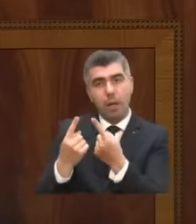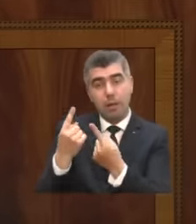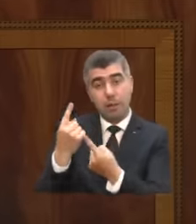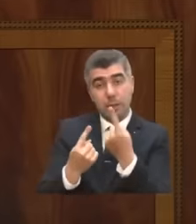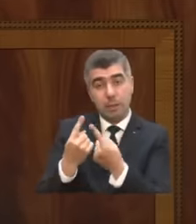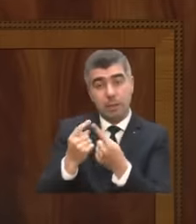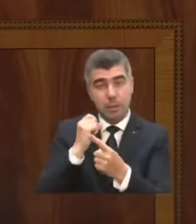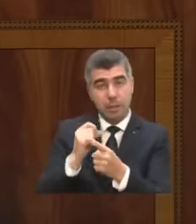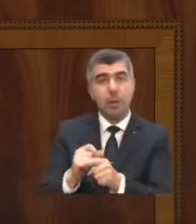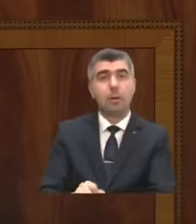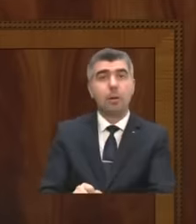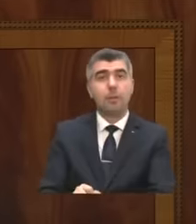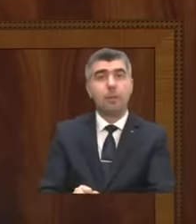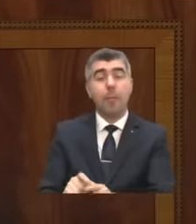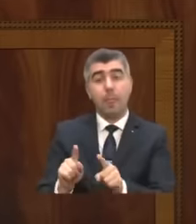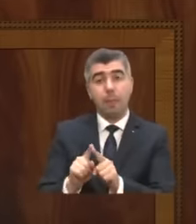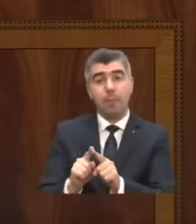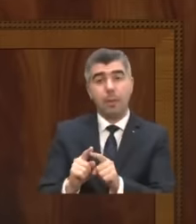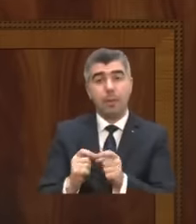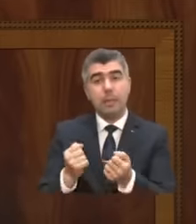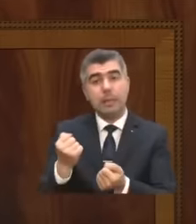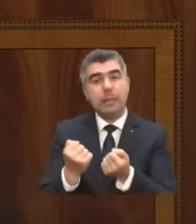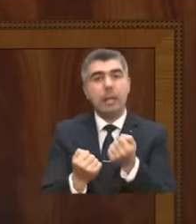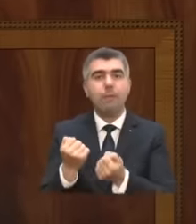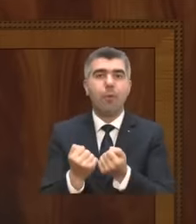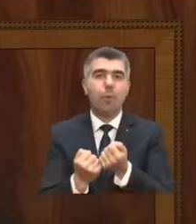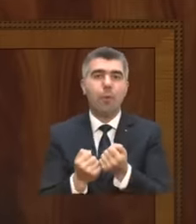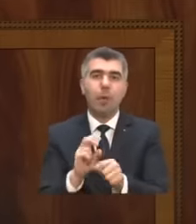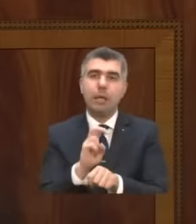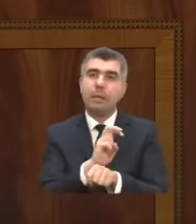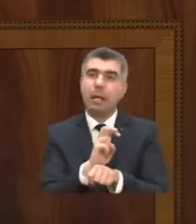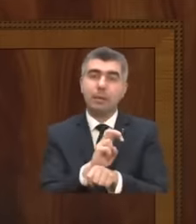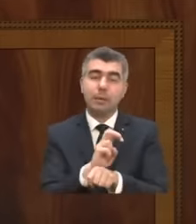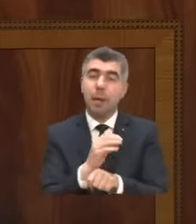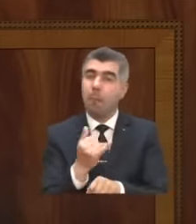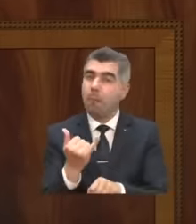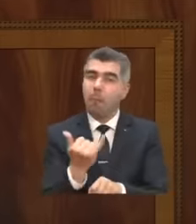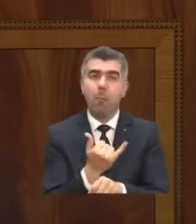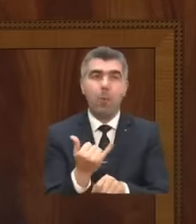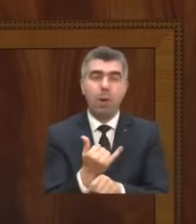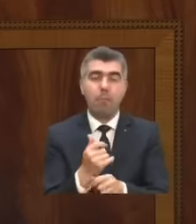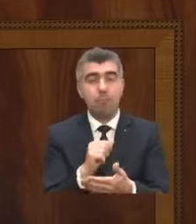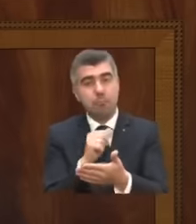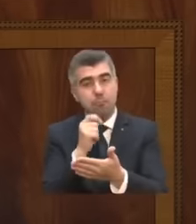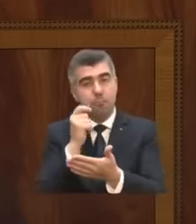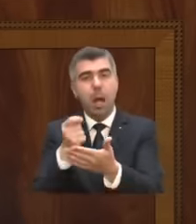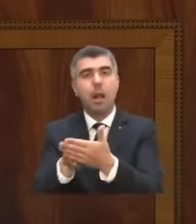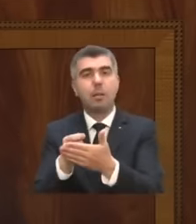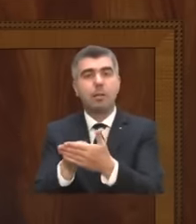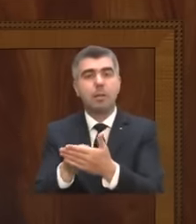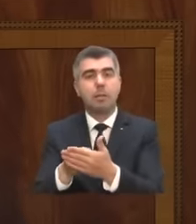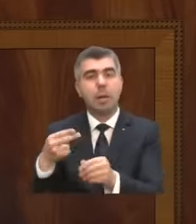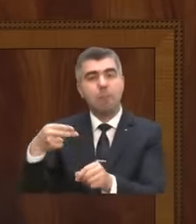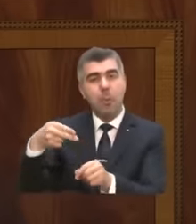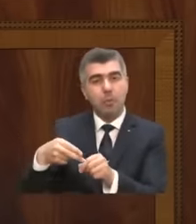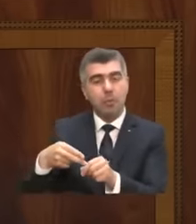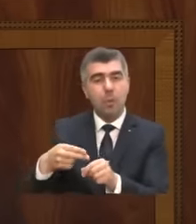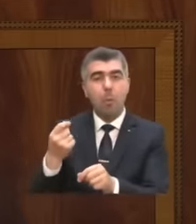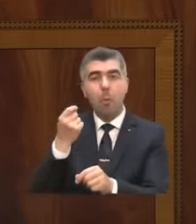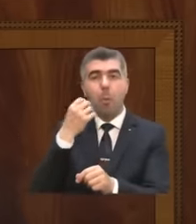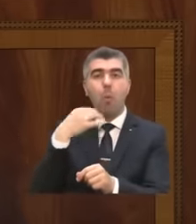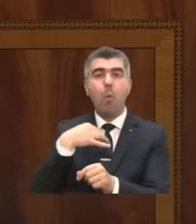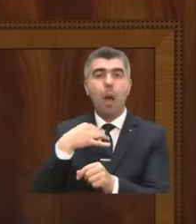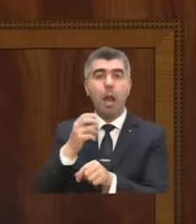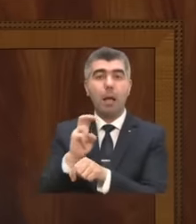سيد رئيس، هما المهنيين الفعليين سيد رئيس الحكومه، هما الشوافر، هما اللي كيخلصوا المازوت، ماشي صحاب المأذونيات ولا مالك المركبه،